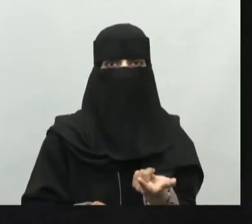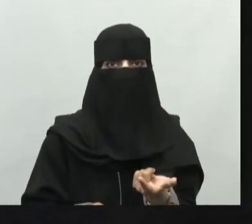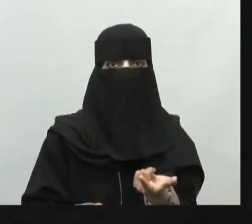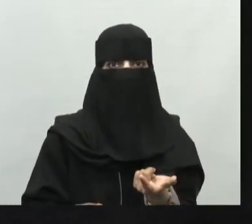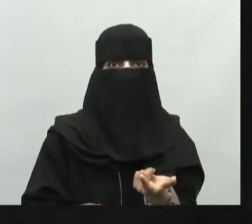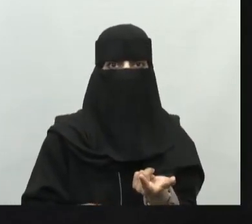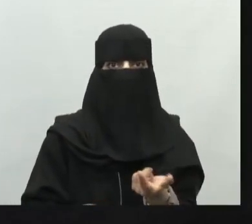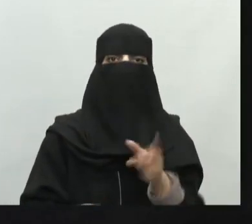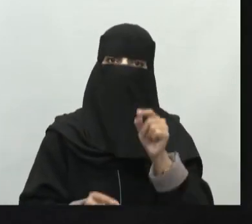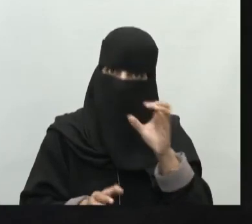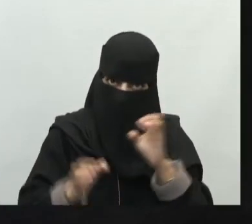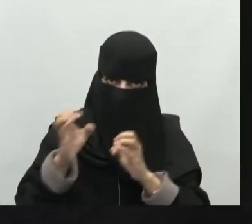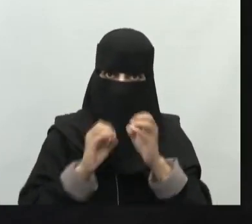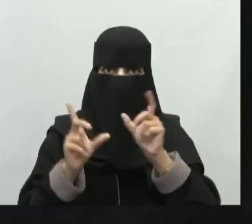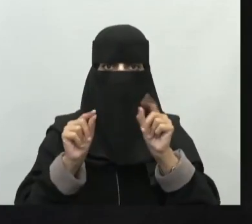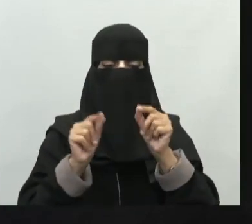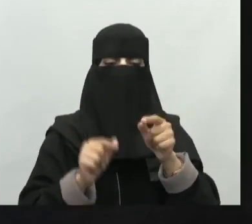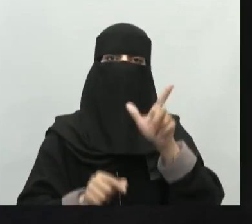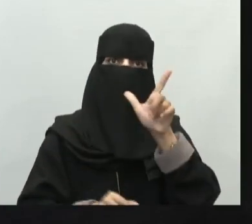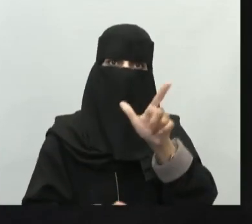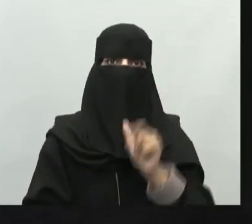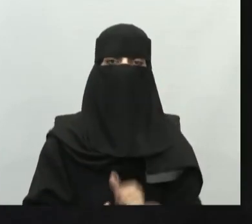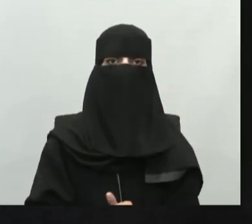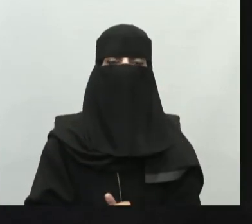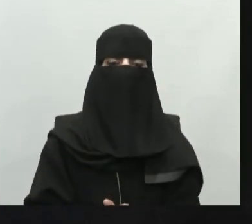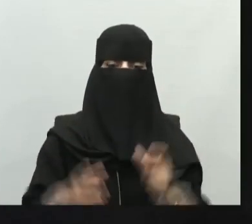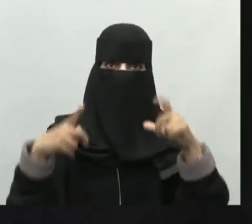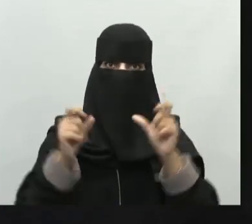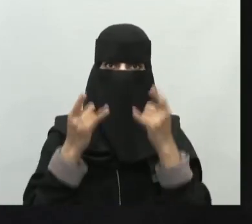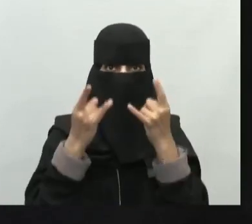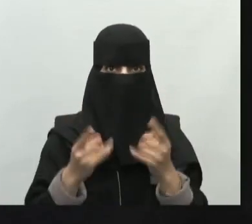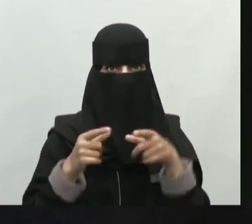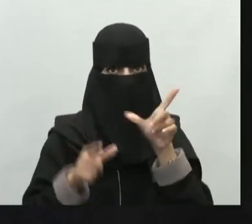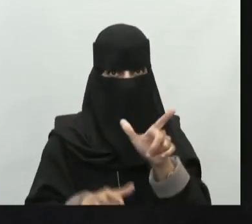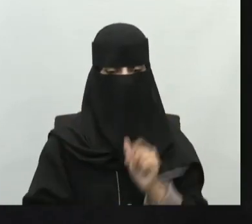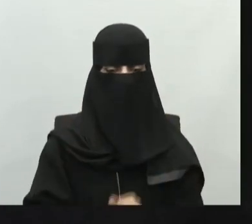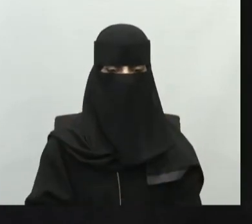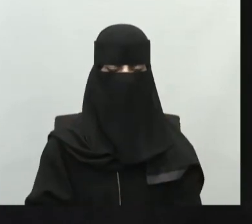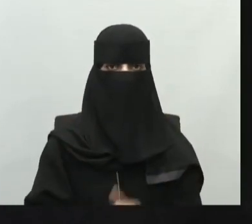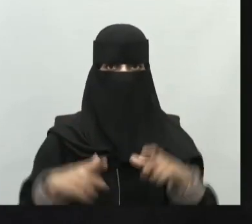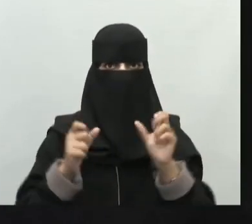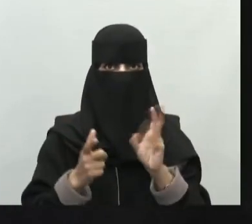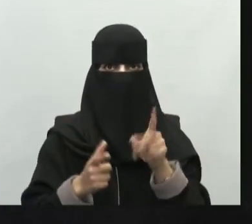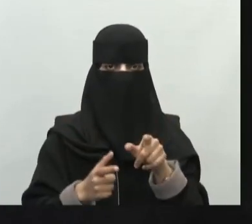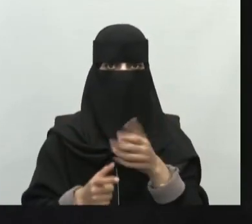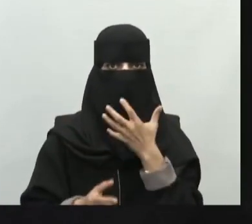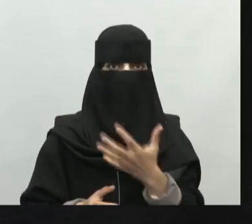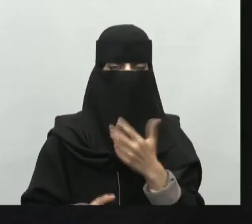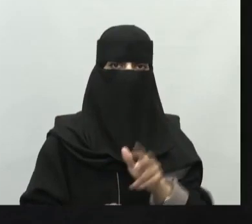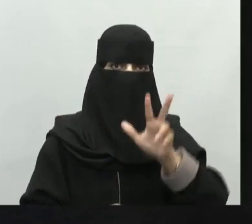خطا احسنتم صح عباره صحيحه الضفدع يعتبر